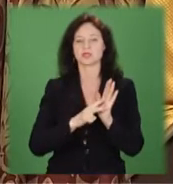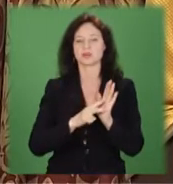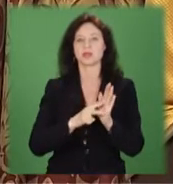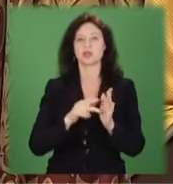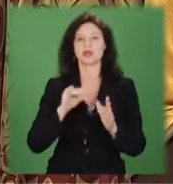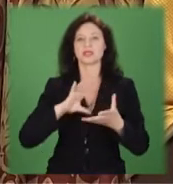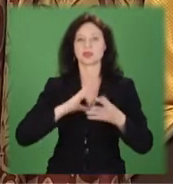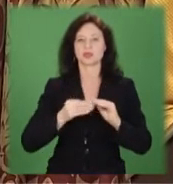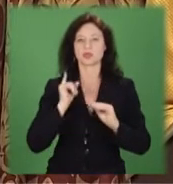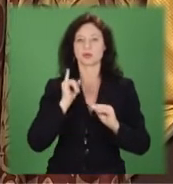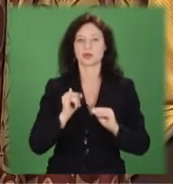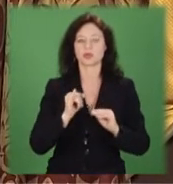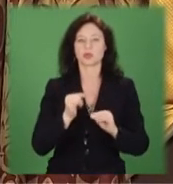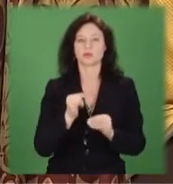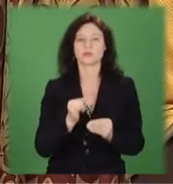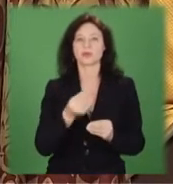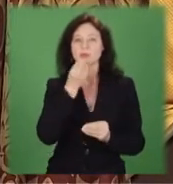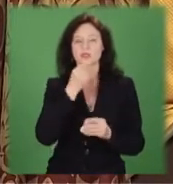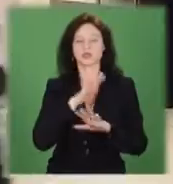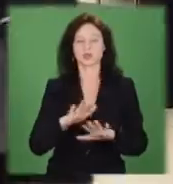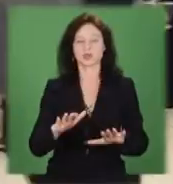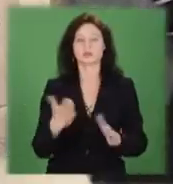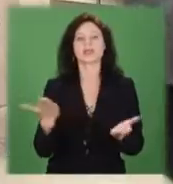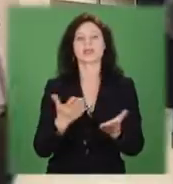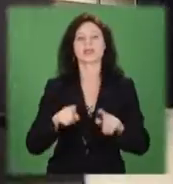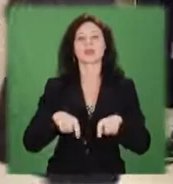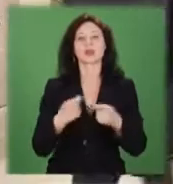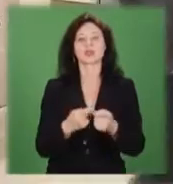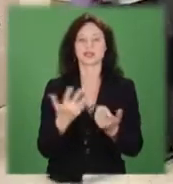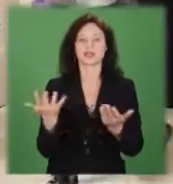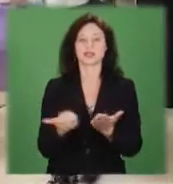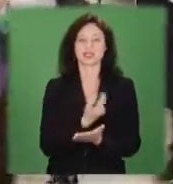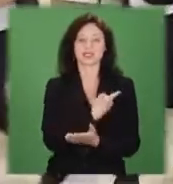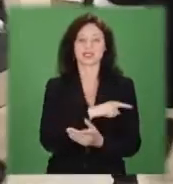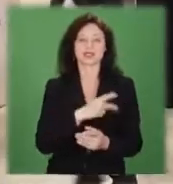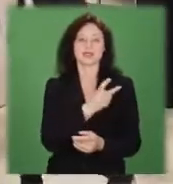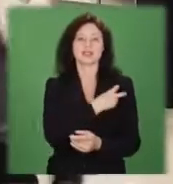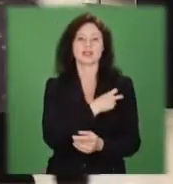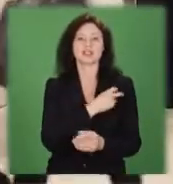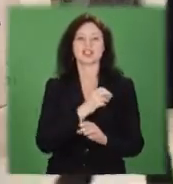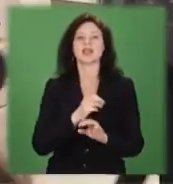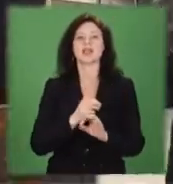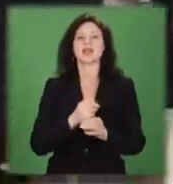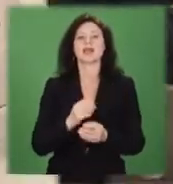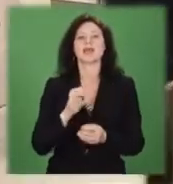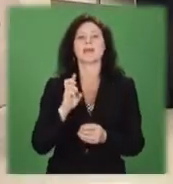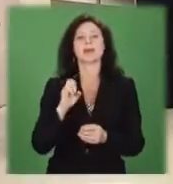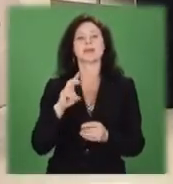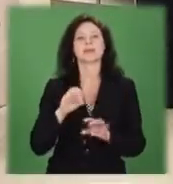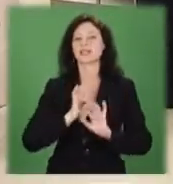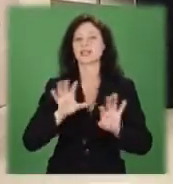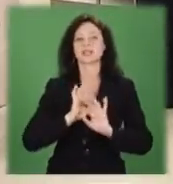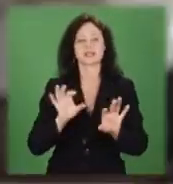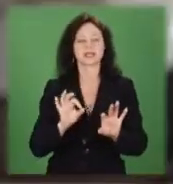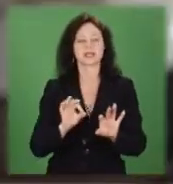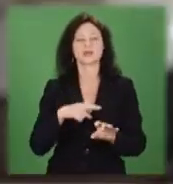78 отрицательных заключений на пищеблоки и буфеты. Какие именно нарушения нашли санитарные врачи, Сауле Байменова, к сожалению,